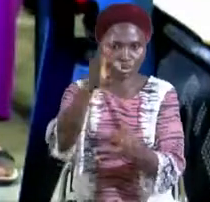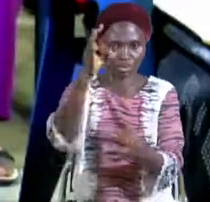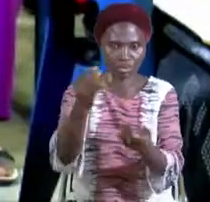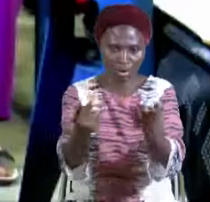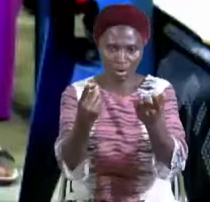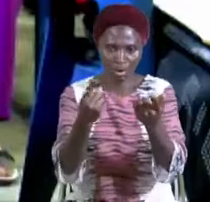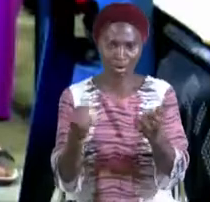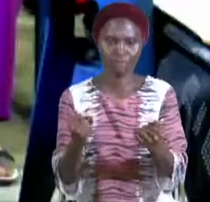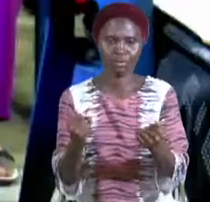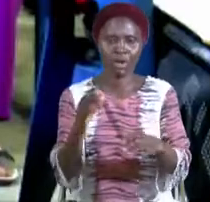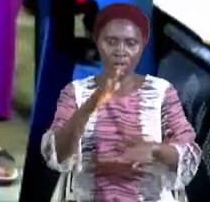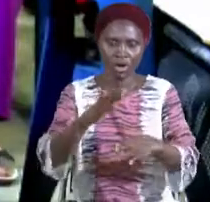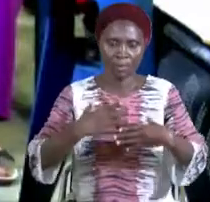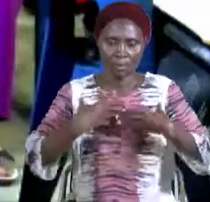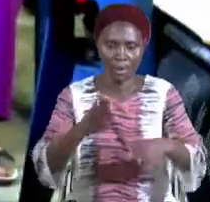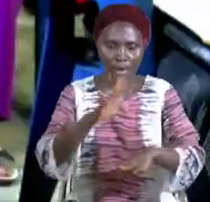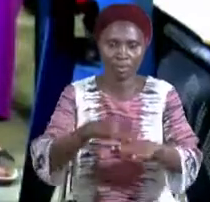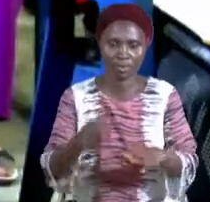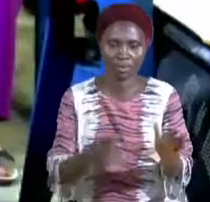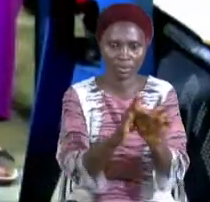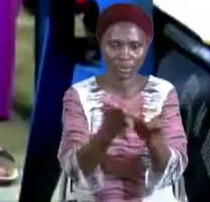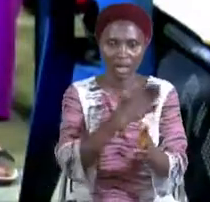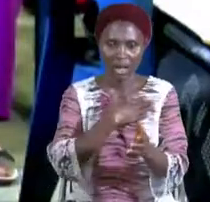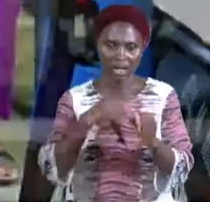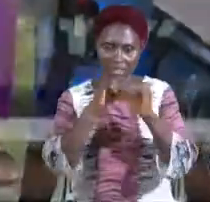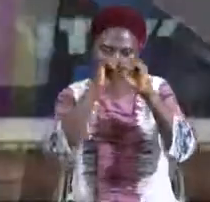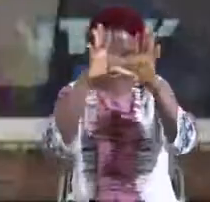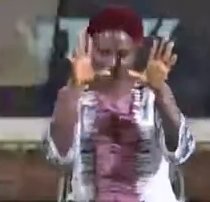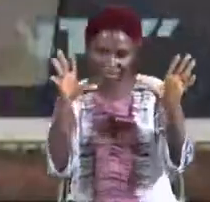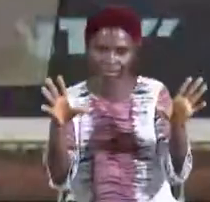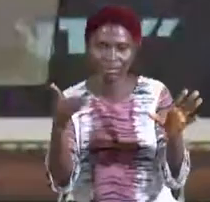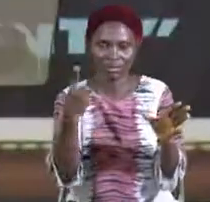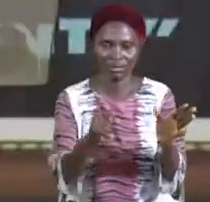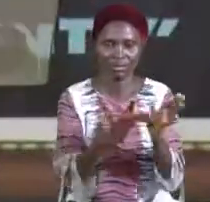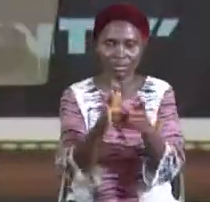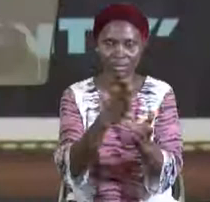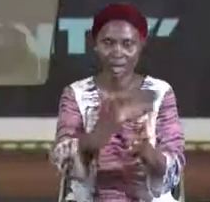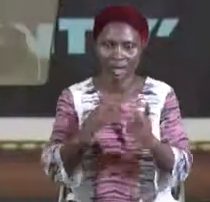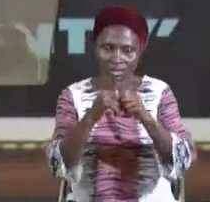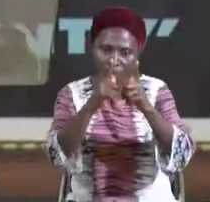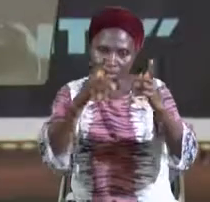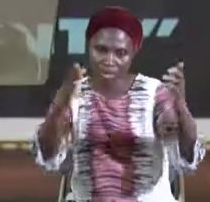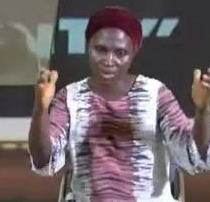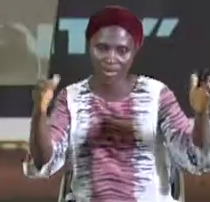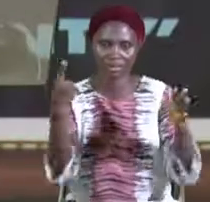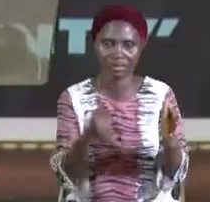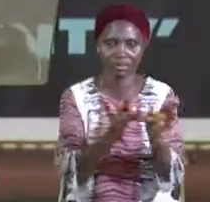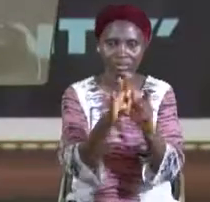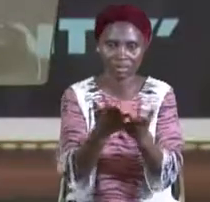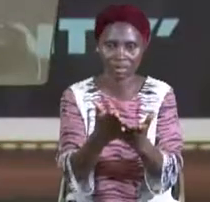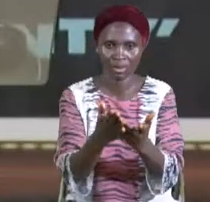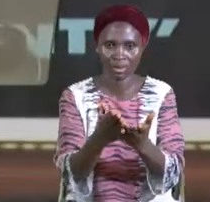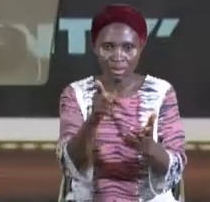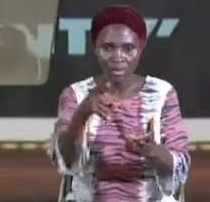Saint-Esprit vient sur l'Écriture et illumine l'Écriture et élargit l'Écriture. Tu dis,